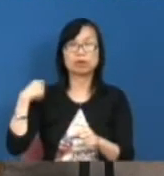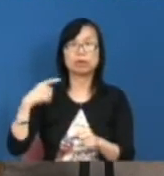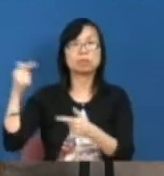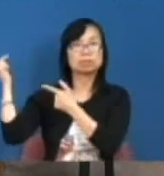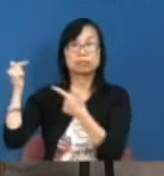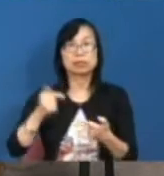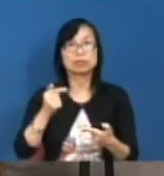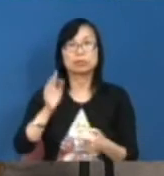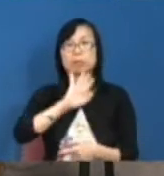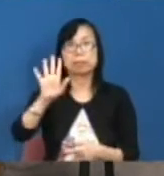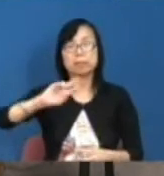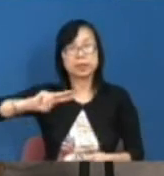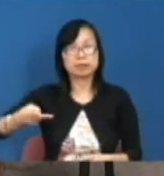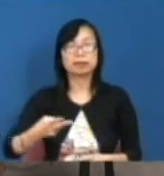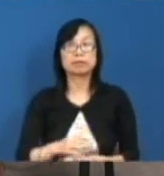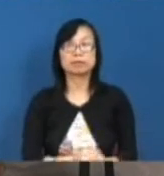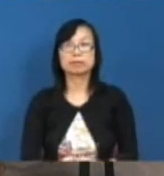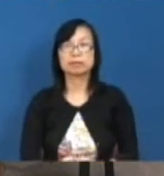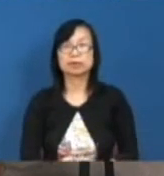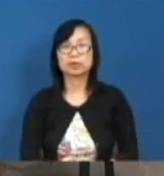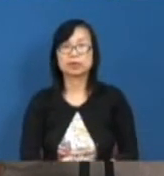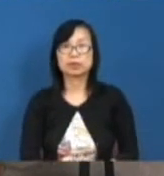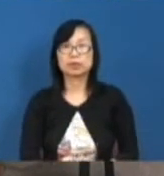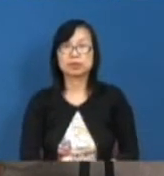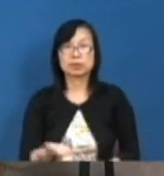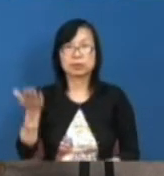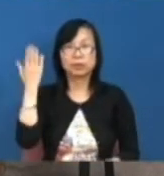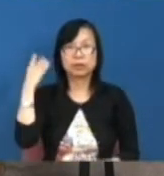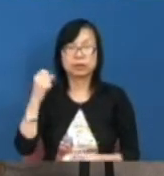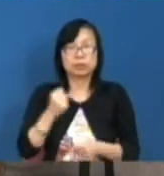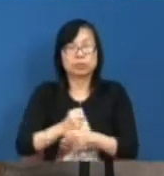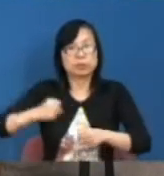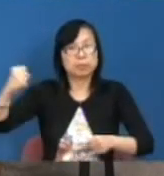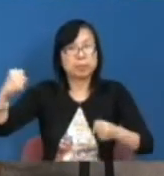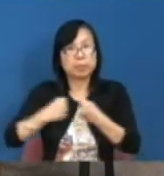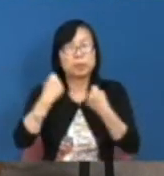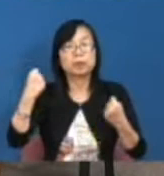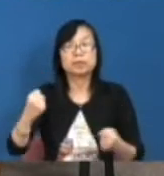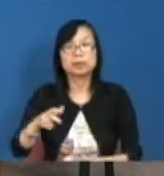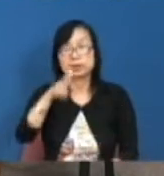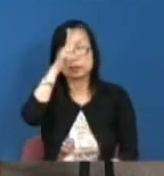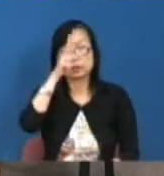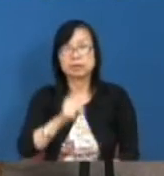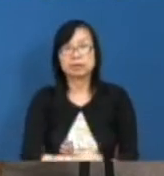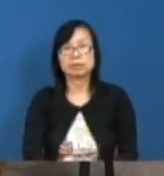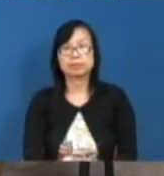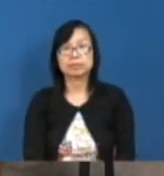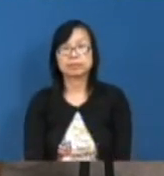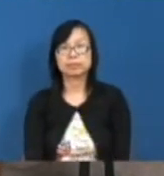嘅，咁當然佢講法啱啦。係咯，即係一定個要臣服於暴政啦。咁你搞支聯會嚟做咩咧？